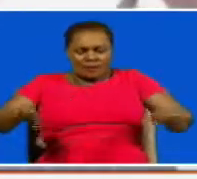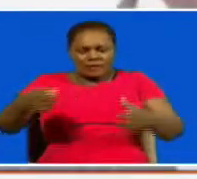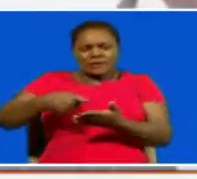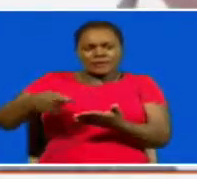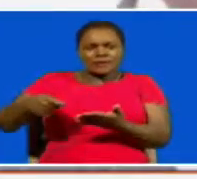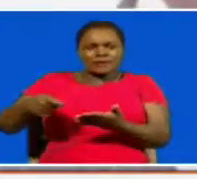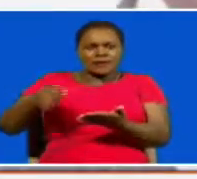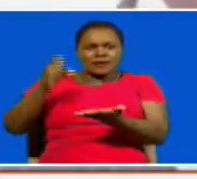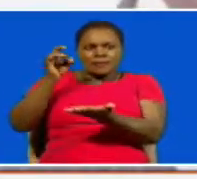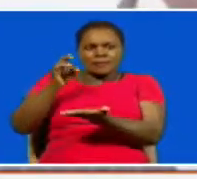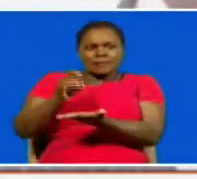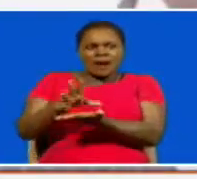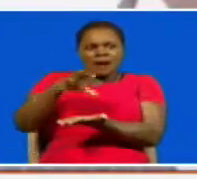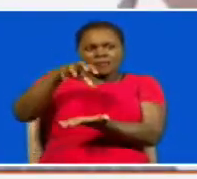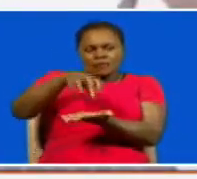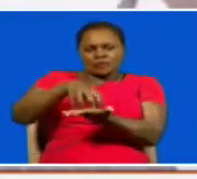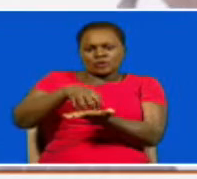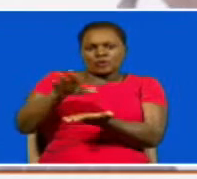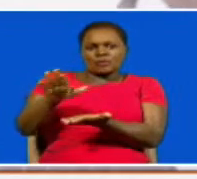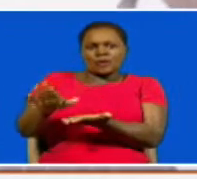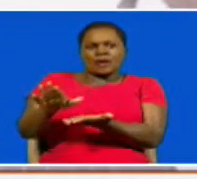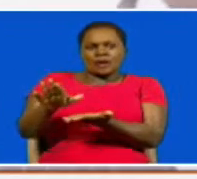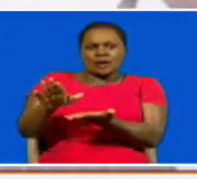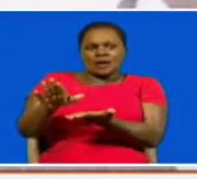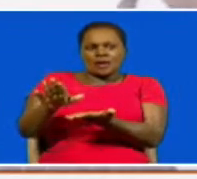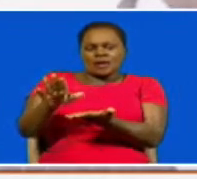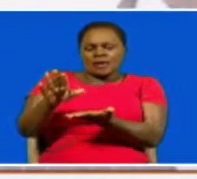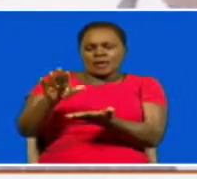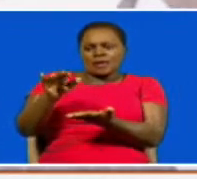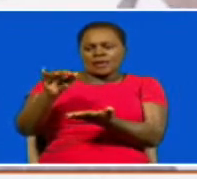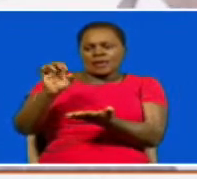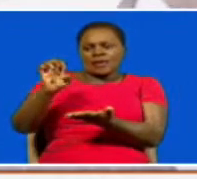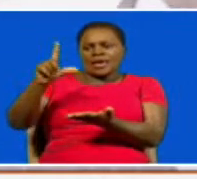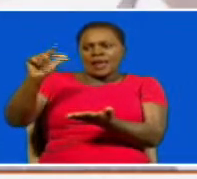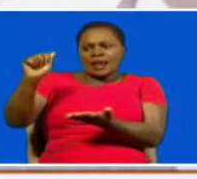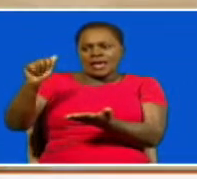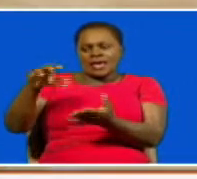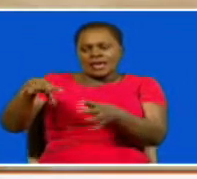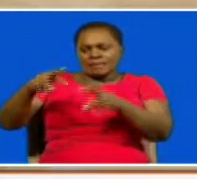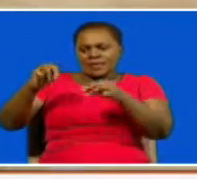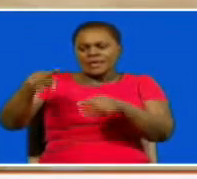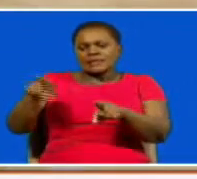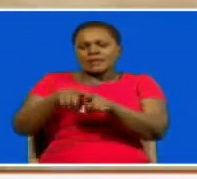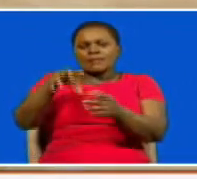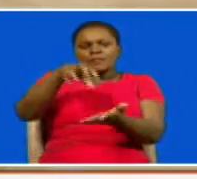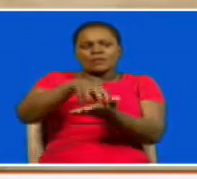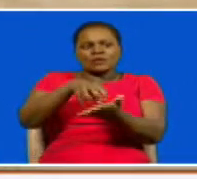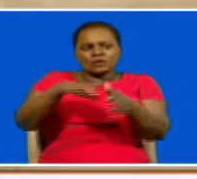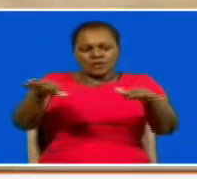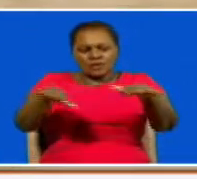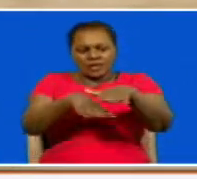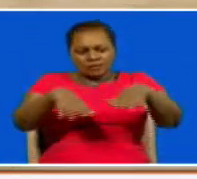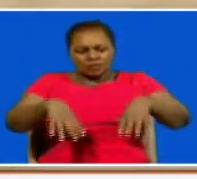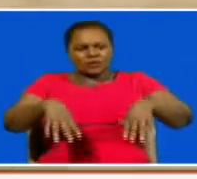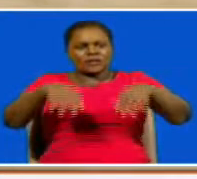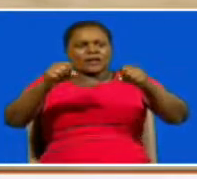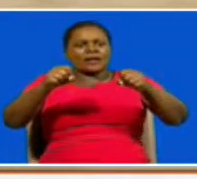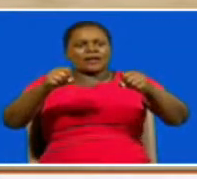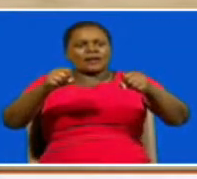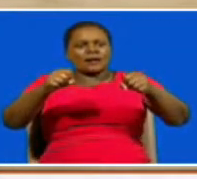Jeremiah Kioni alitolewa kwenye wadhifa wake na kupewa mbunge wa Iyala Kanini Kega, huku nafasi ya naibu mwenyekiti David